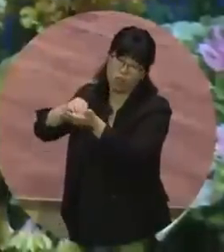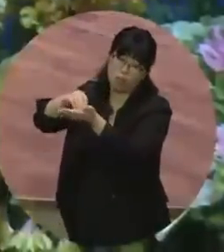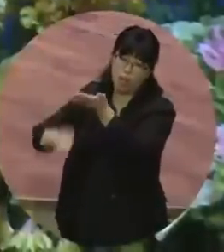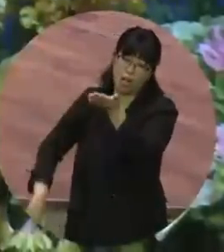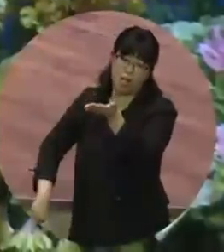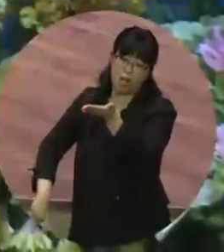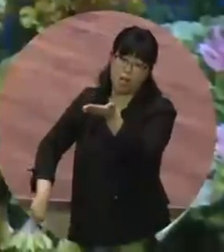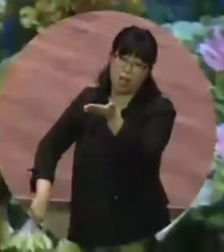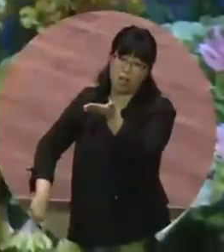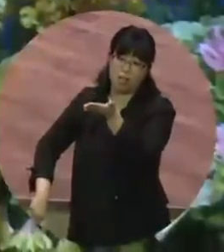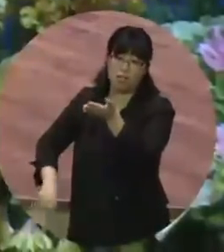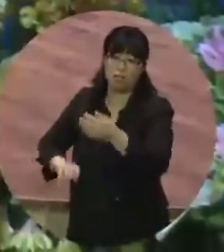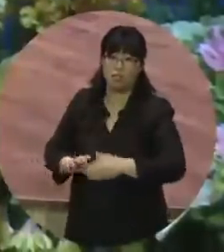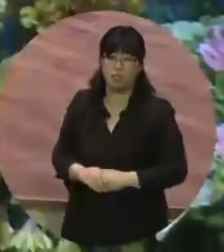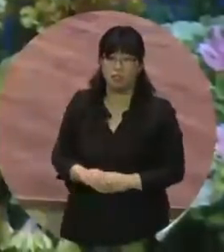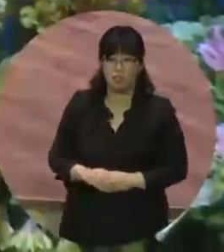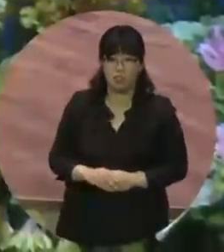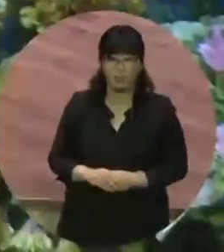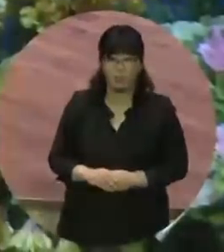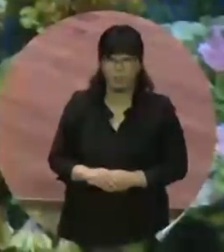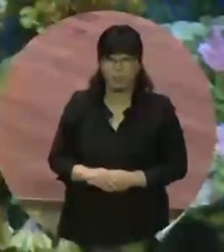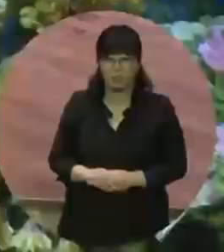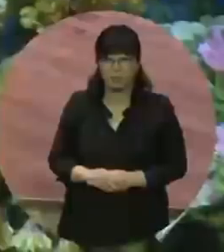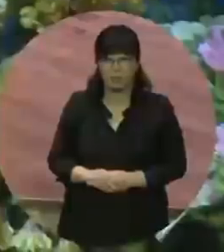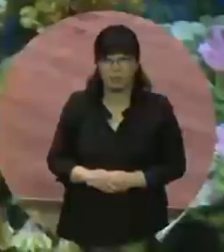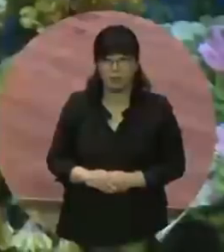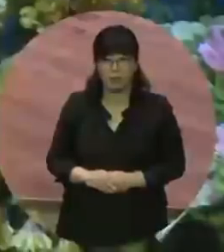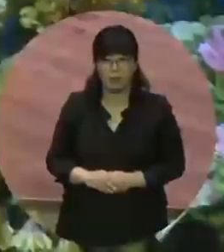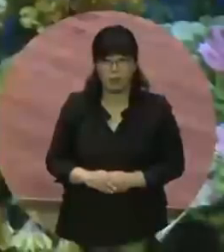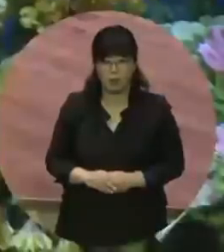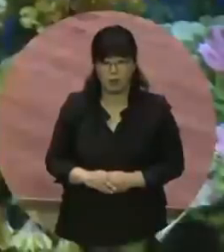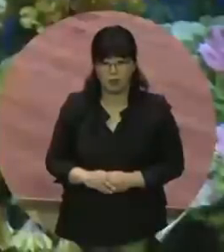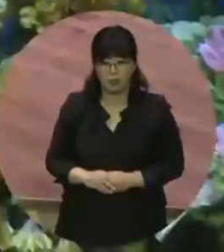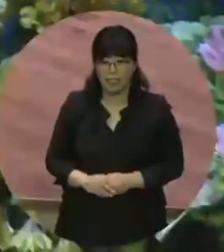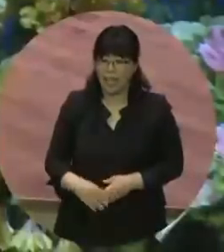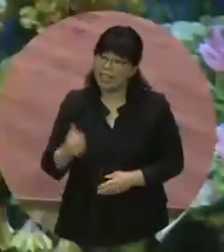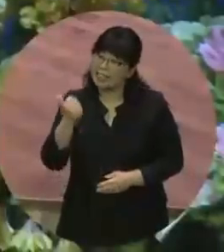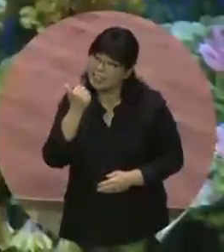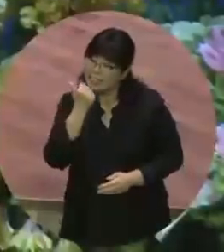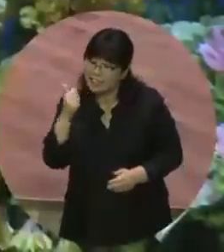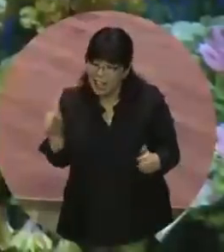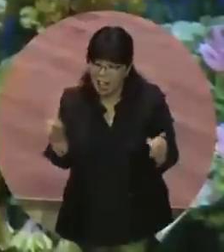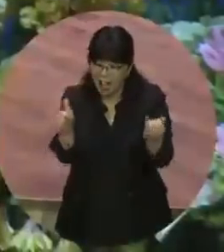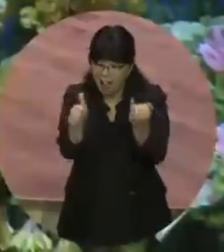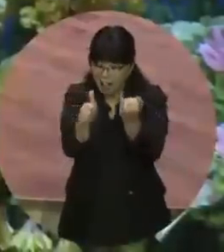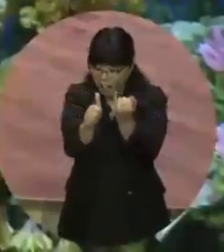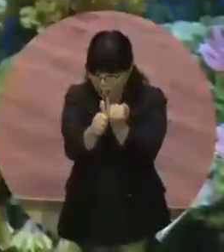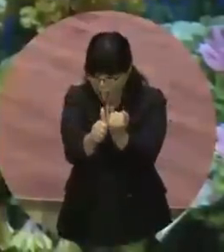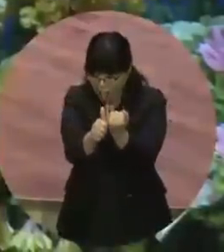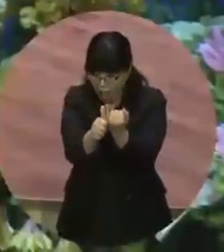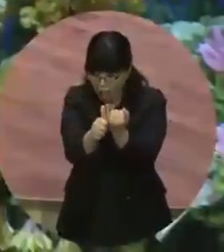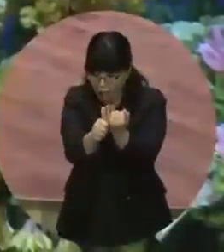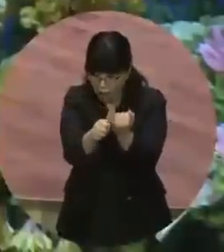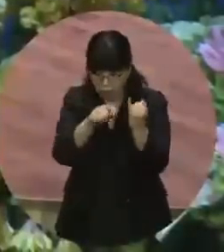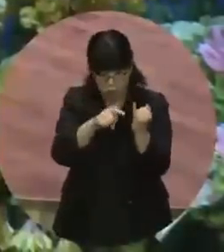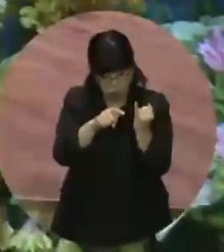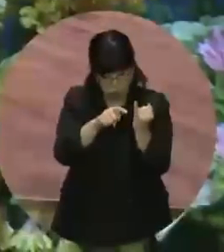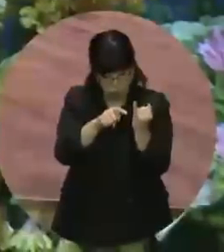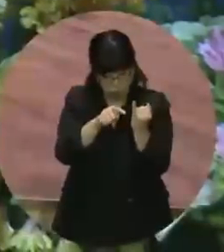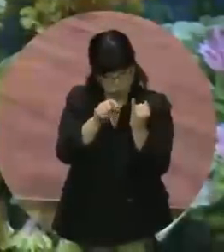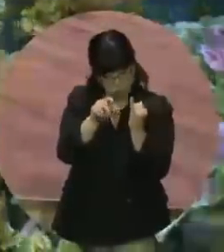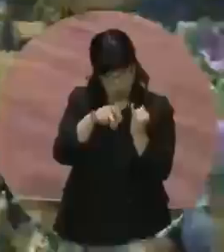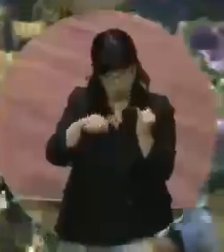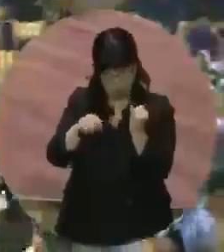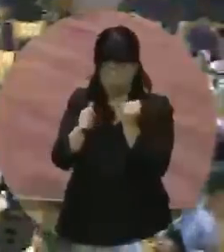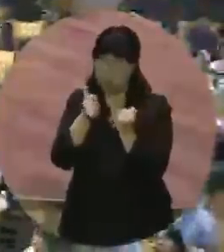하나님께서 이삭과 리브가에게 분명히 말씀했어. 두 국민이 내 태중에 있구나. 두 민족이